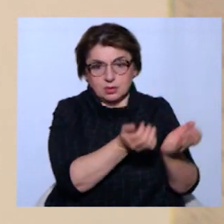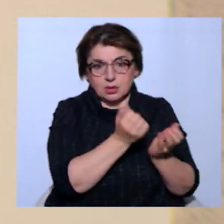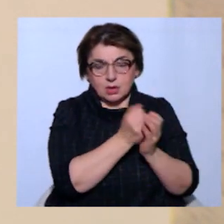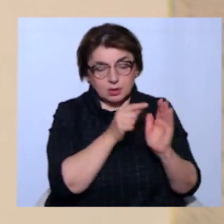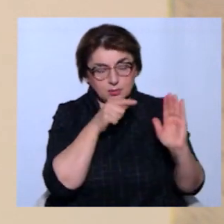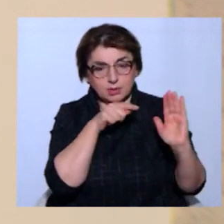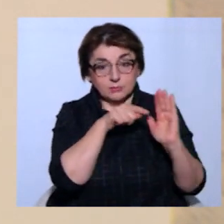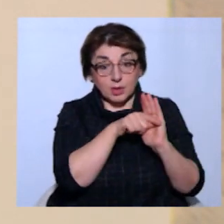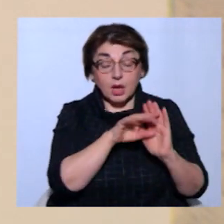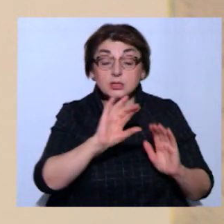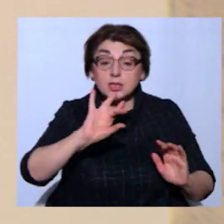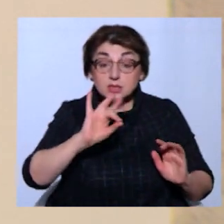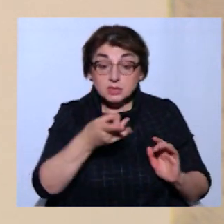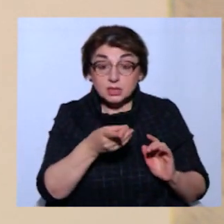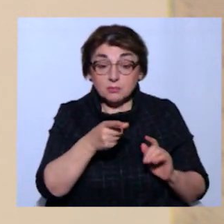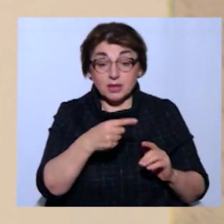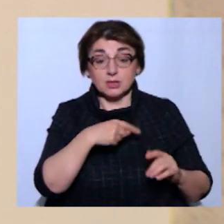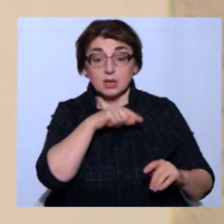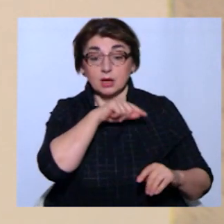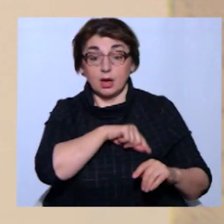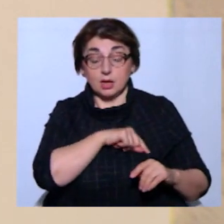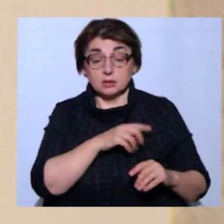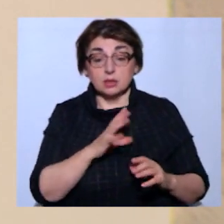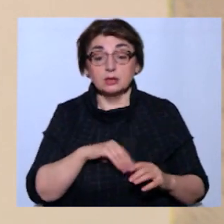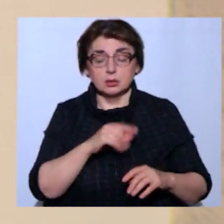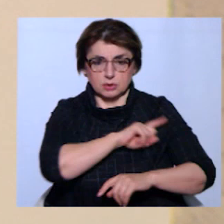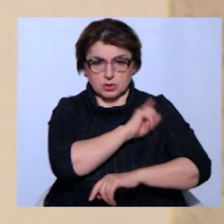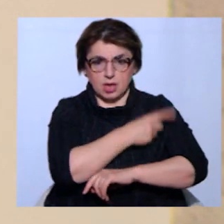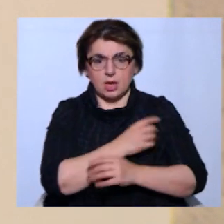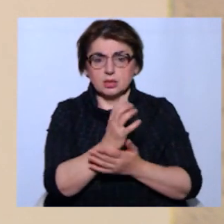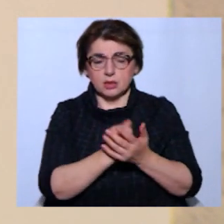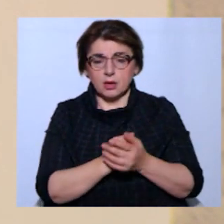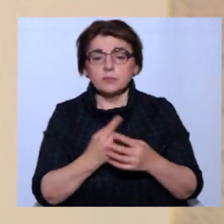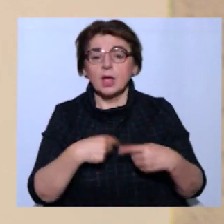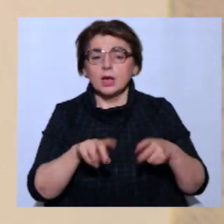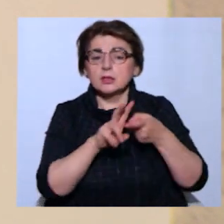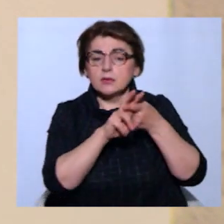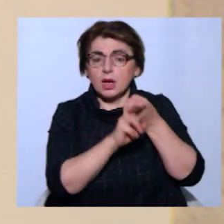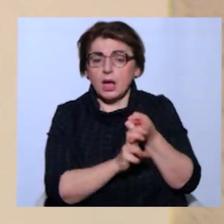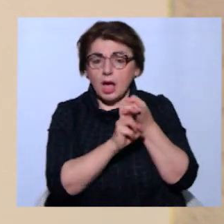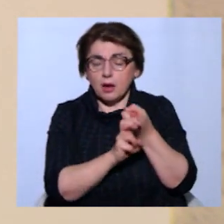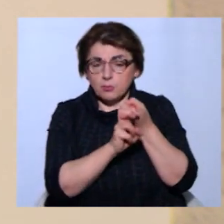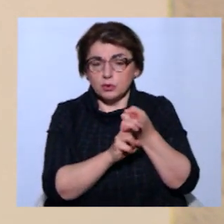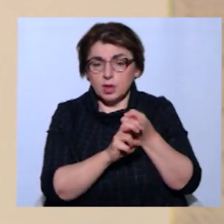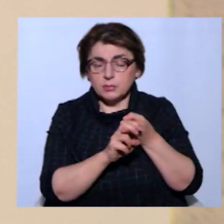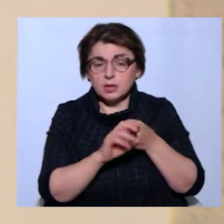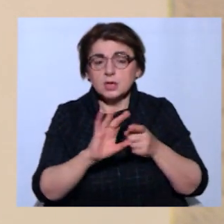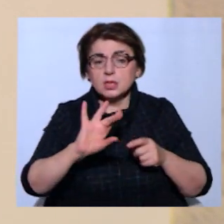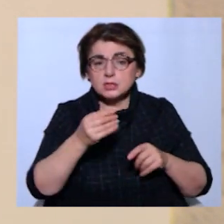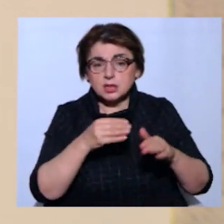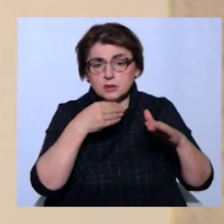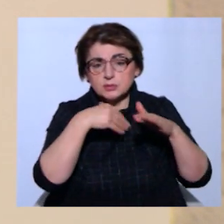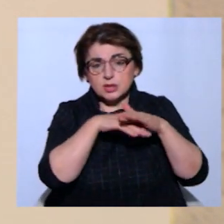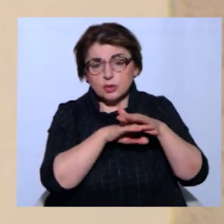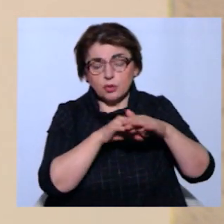მას ენერგიას უნარჩუნებს. ასევე ღამურებიც. ღამურები ცხიმს იგროვებენ კანქვეშ და